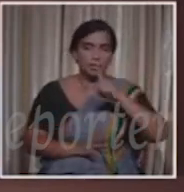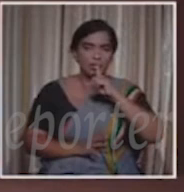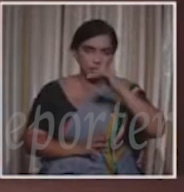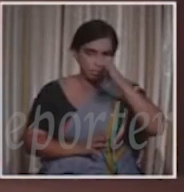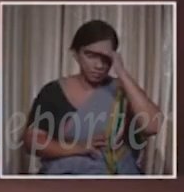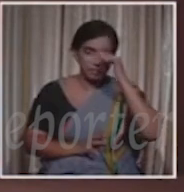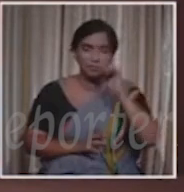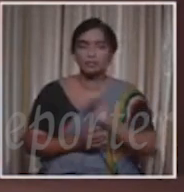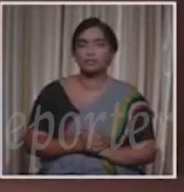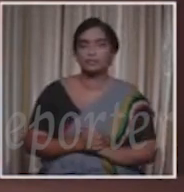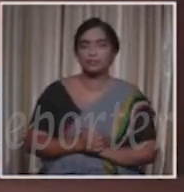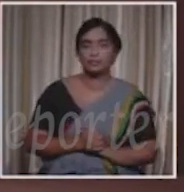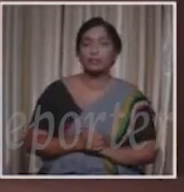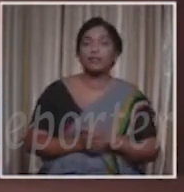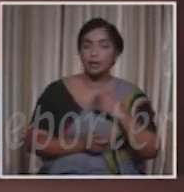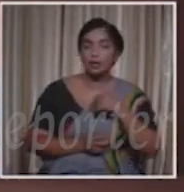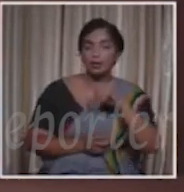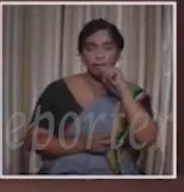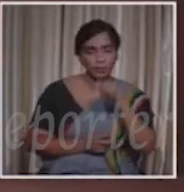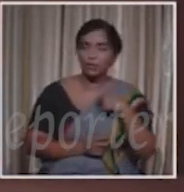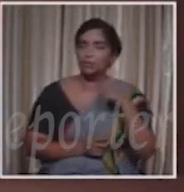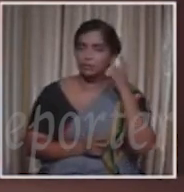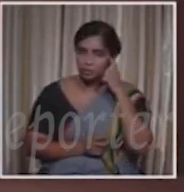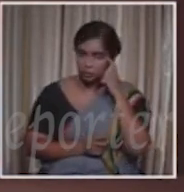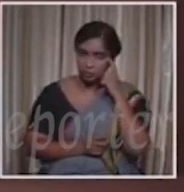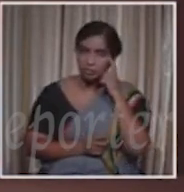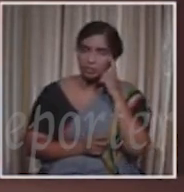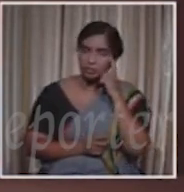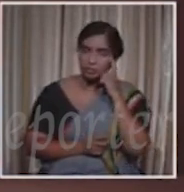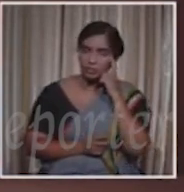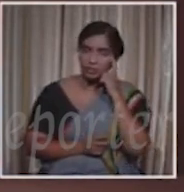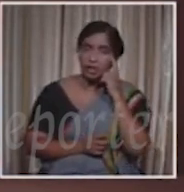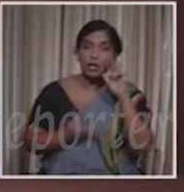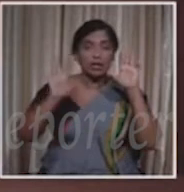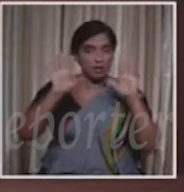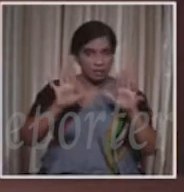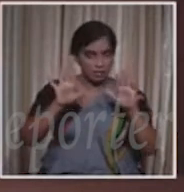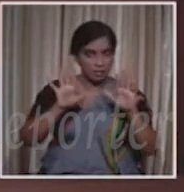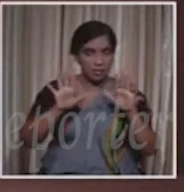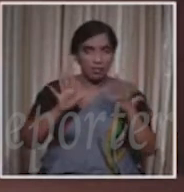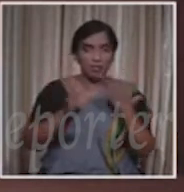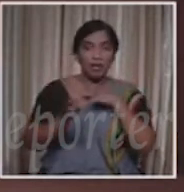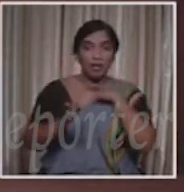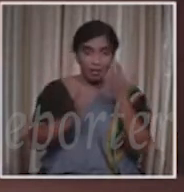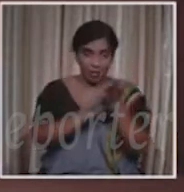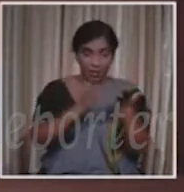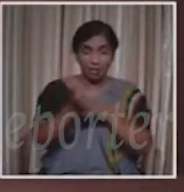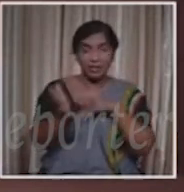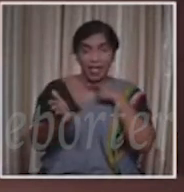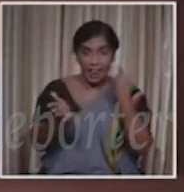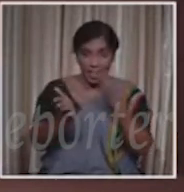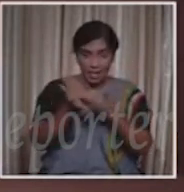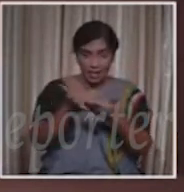ගරු නියෝජ්‍ය කතානායකතුමනි අපි තා පැහැදිලිව දන්නවා 9 වෙනිදා අත් දෙකේලේ